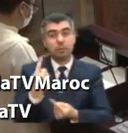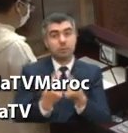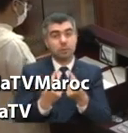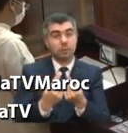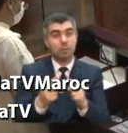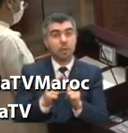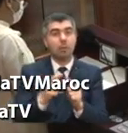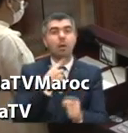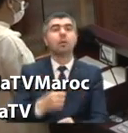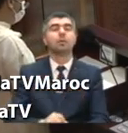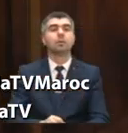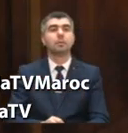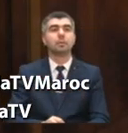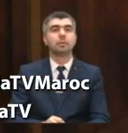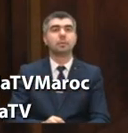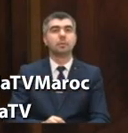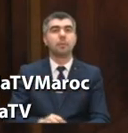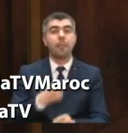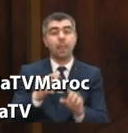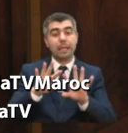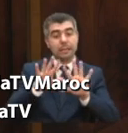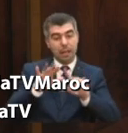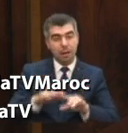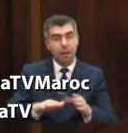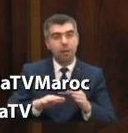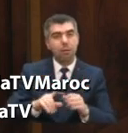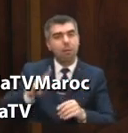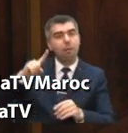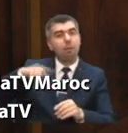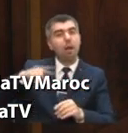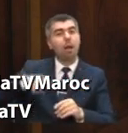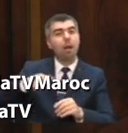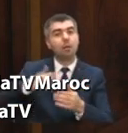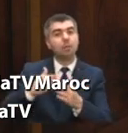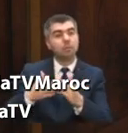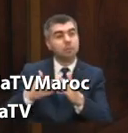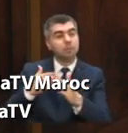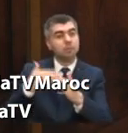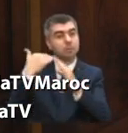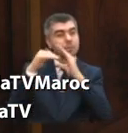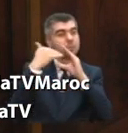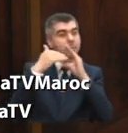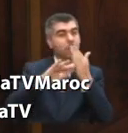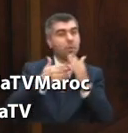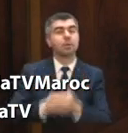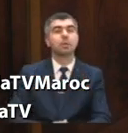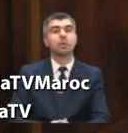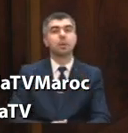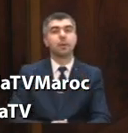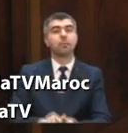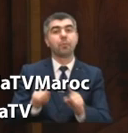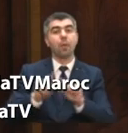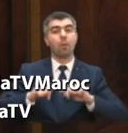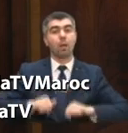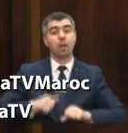والسلامة مع رفع تقارير يومية عن ذلك، تم إحداث لجنة يقظة على المستوى المركزي وذلك بجعلها في